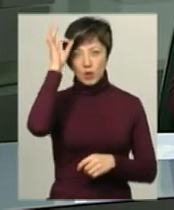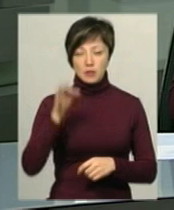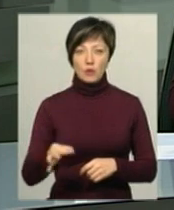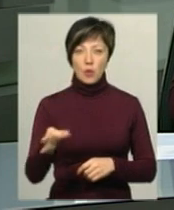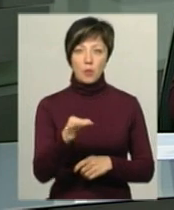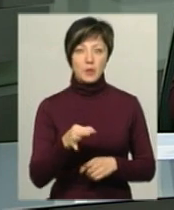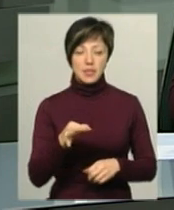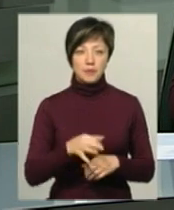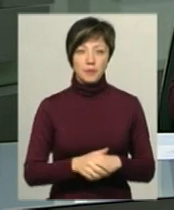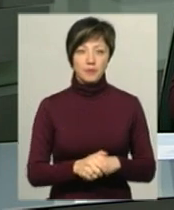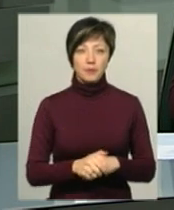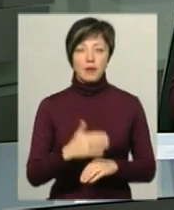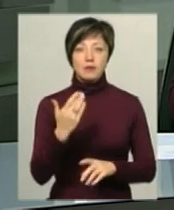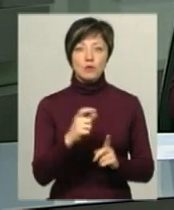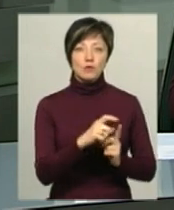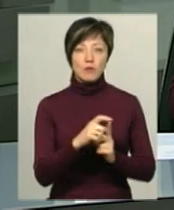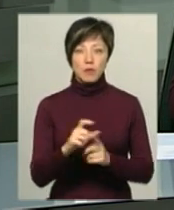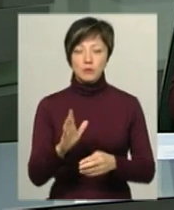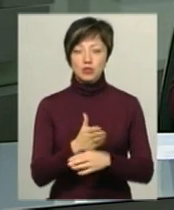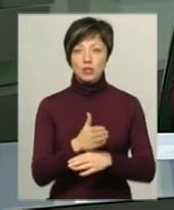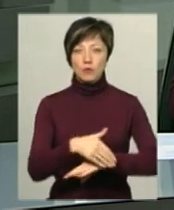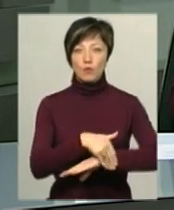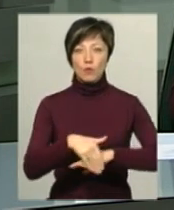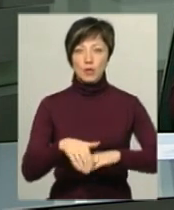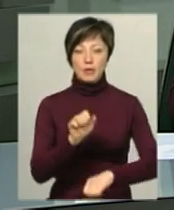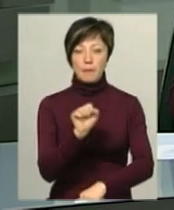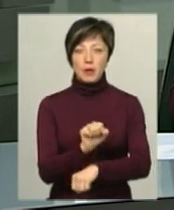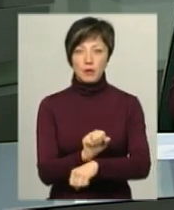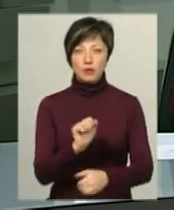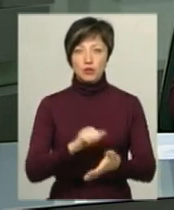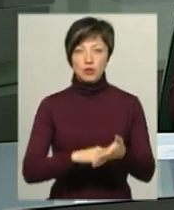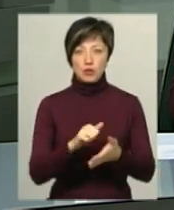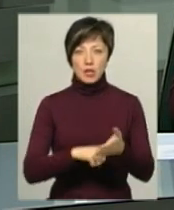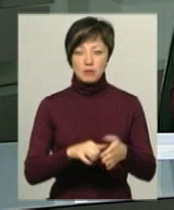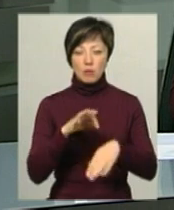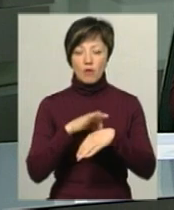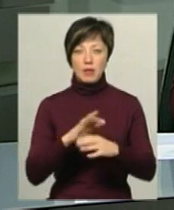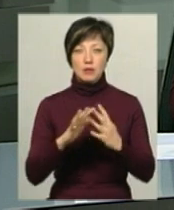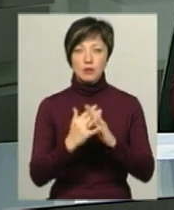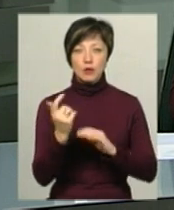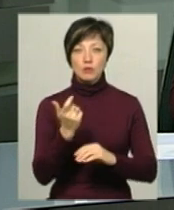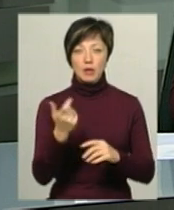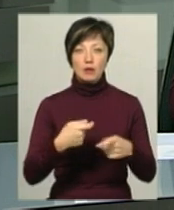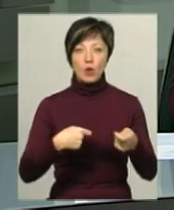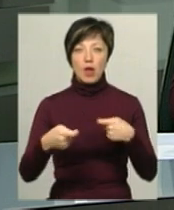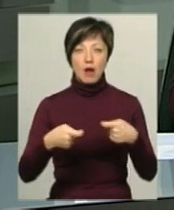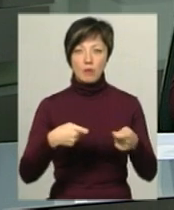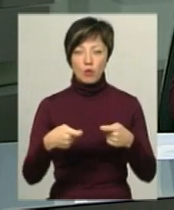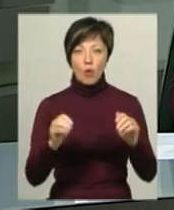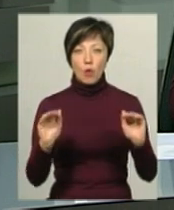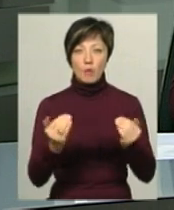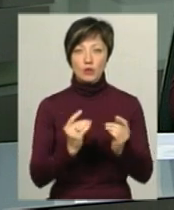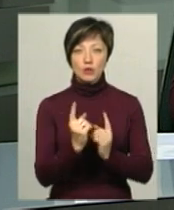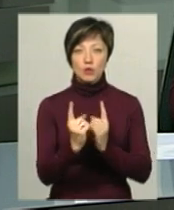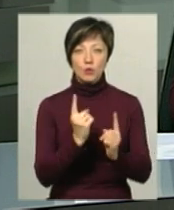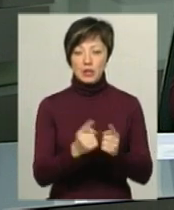області Роман Мартинюк. За його словами, частину вулицю перекриють через проведення там сільськогосподарського ярмарку. Обмежать рух